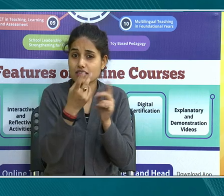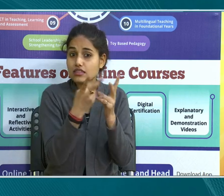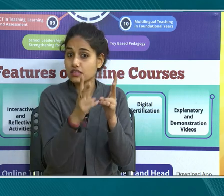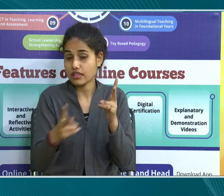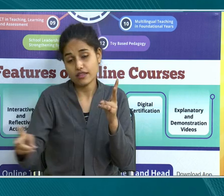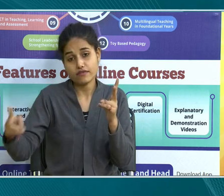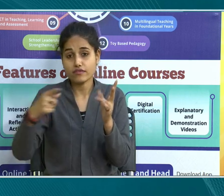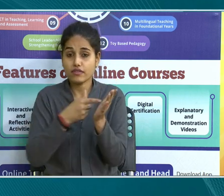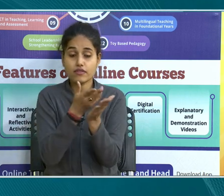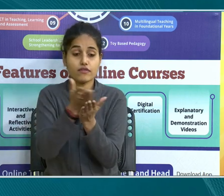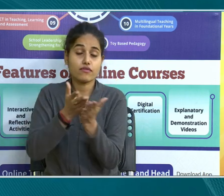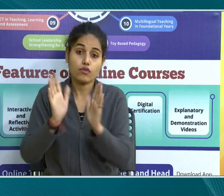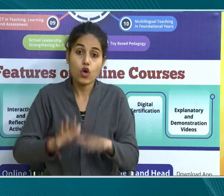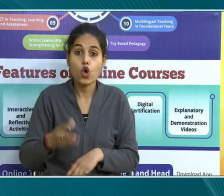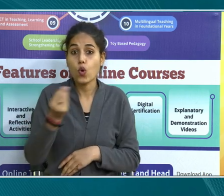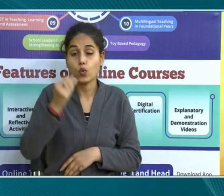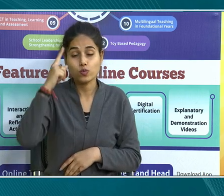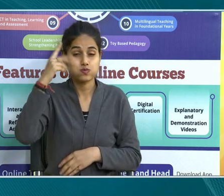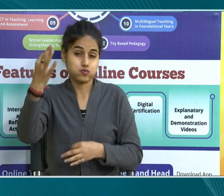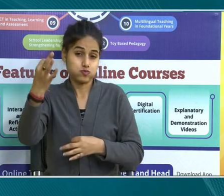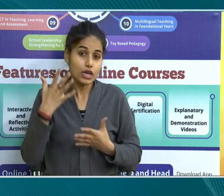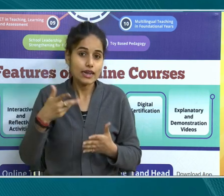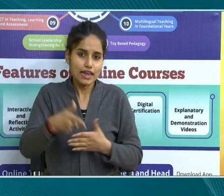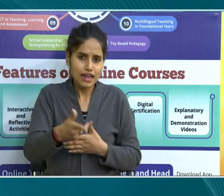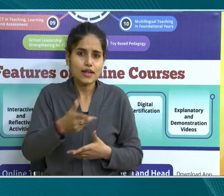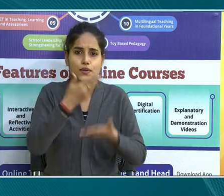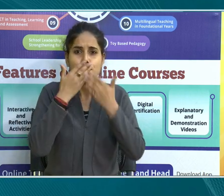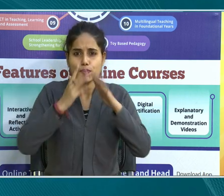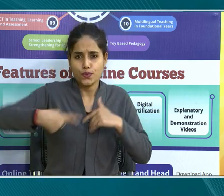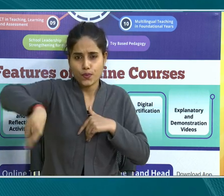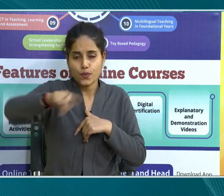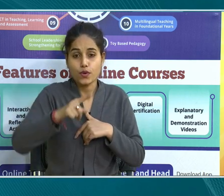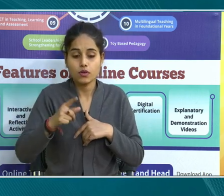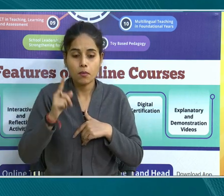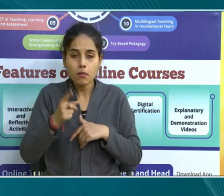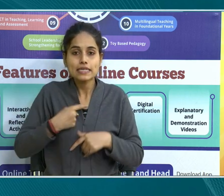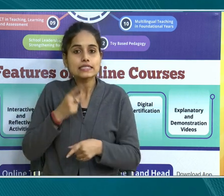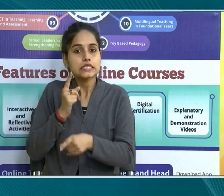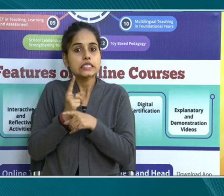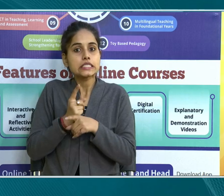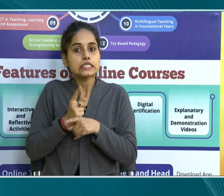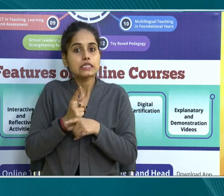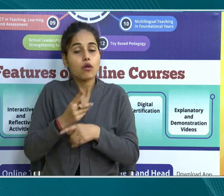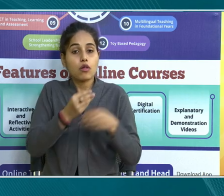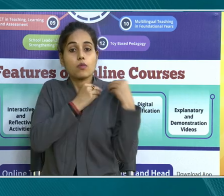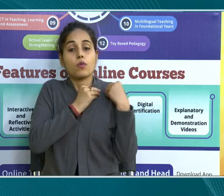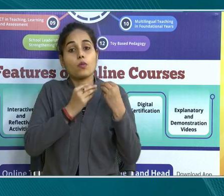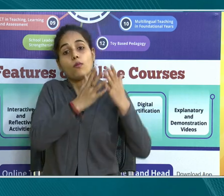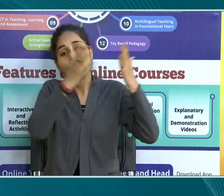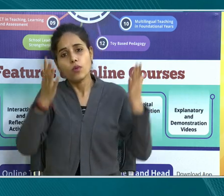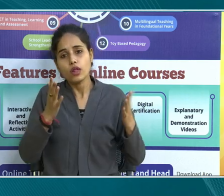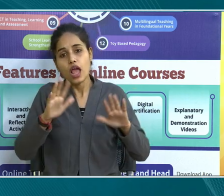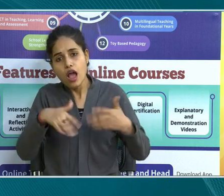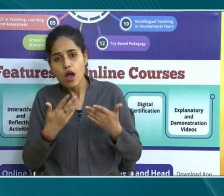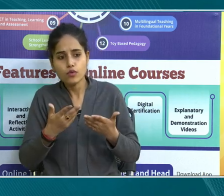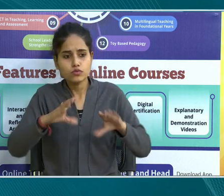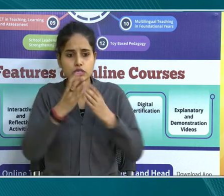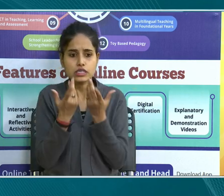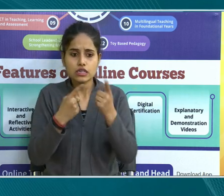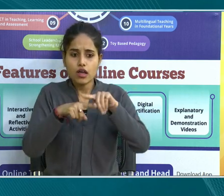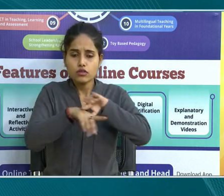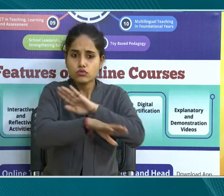बच्चे हो तो एक इंक्लूसिव क्लास्रूम में टीचर के ऊपर बहुत बड़ी रिस्पॉंसिबिलिटी आती है कि वह इन सब बच्चों